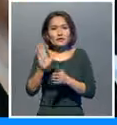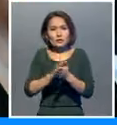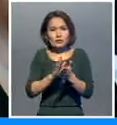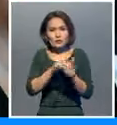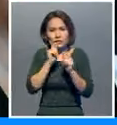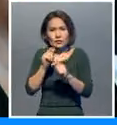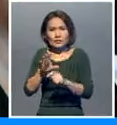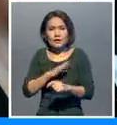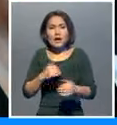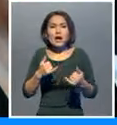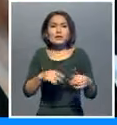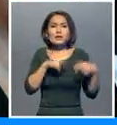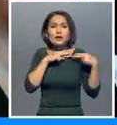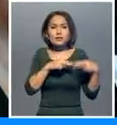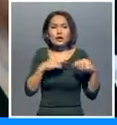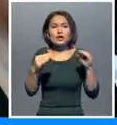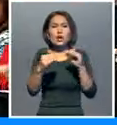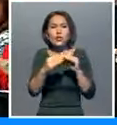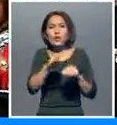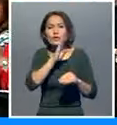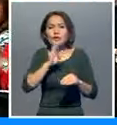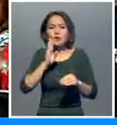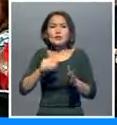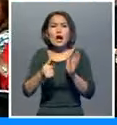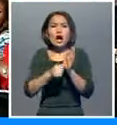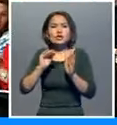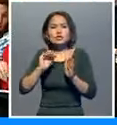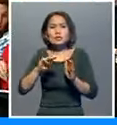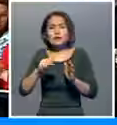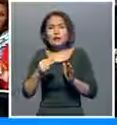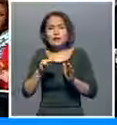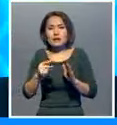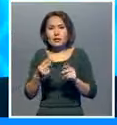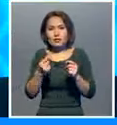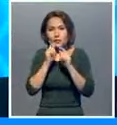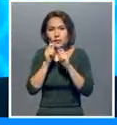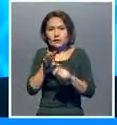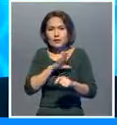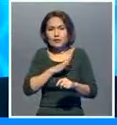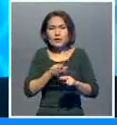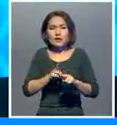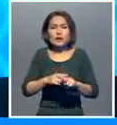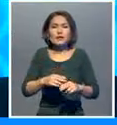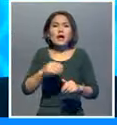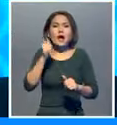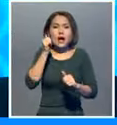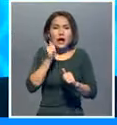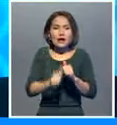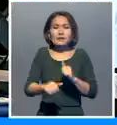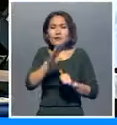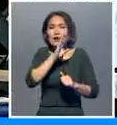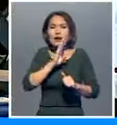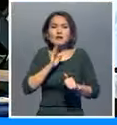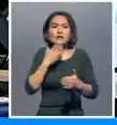тірлікпен айналысуға ерінген. Ал еңбекқор 10 қатысушыға 600 мың теңге қаржылай марапат көрсетілді. Бұл олардың өз кәсібін әрі қарай дөңгелетуіне